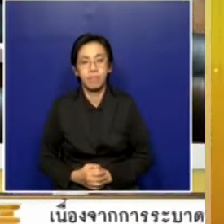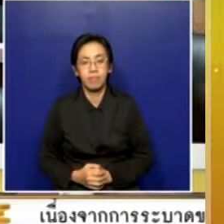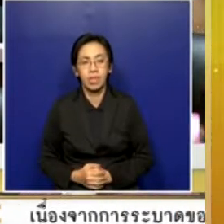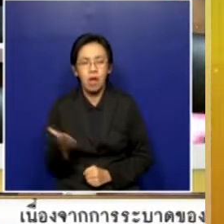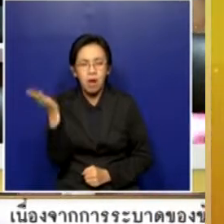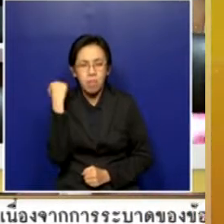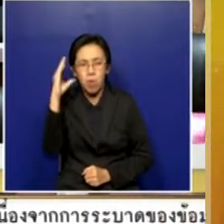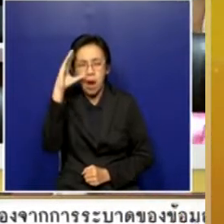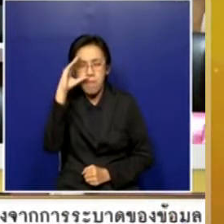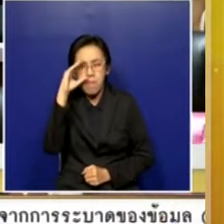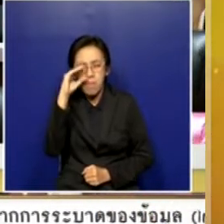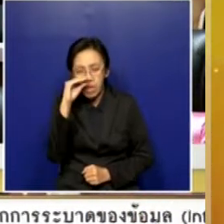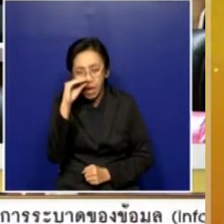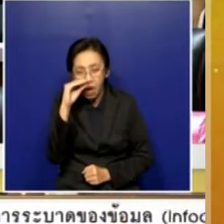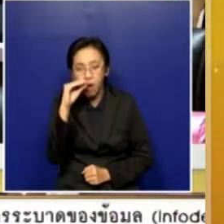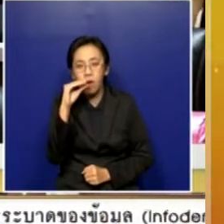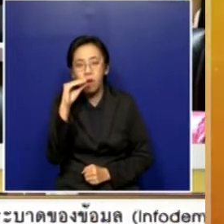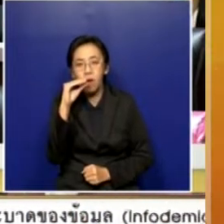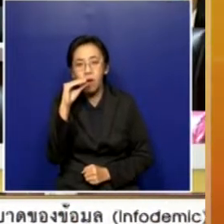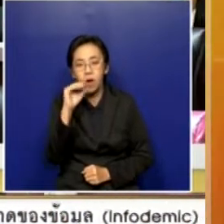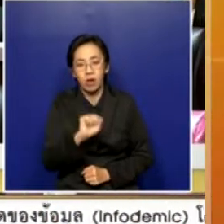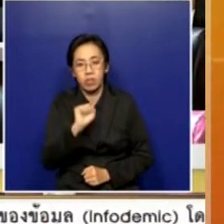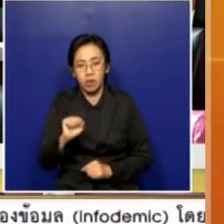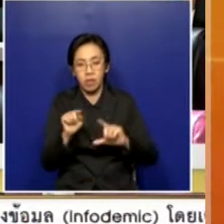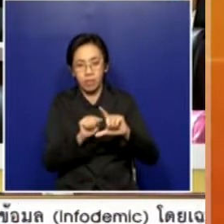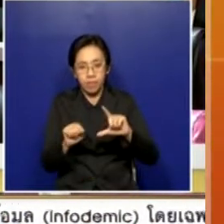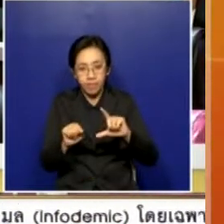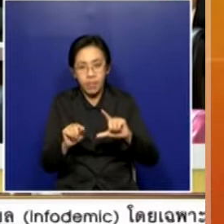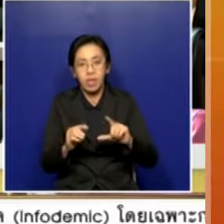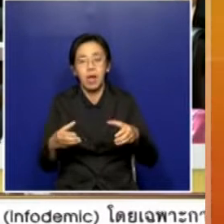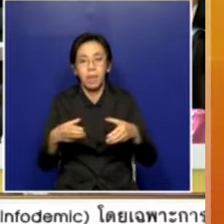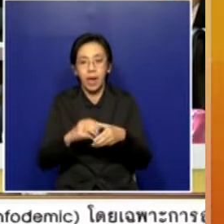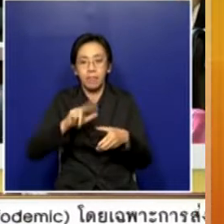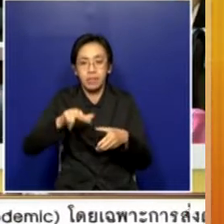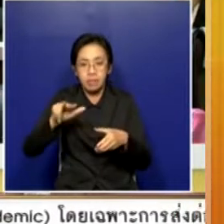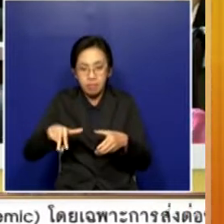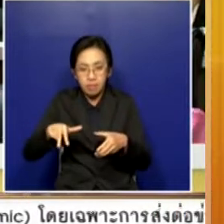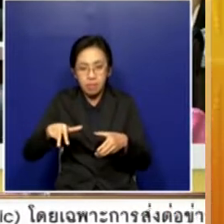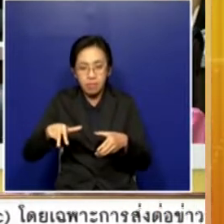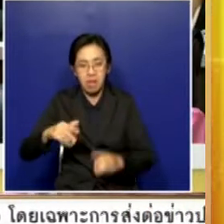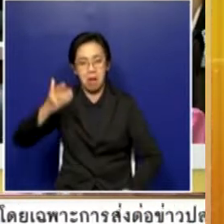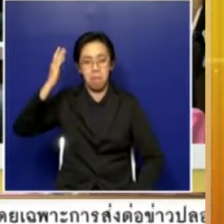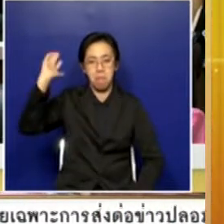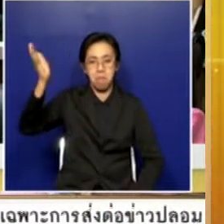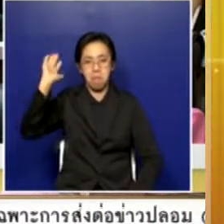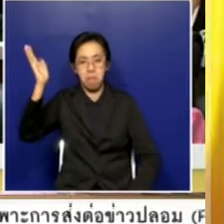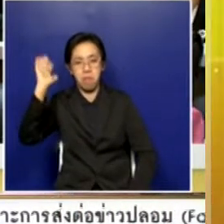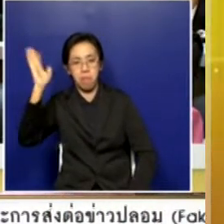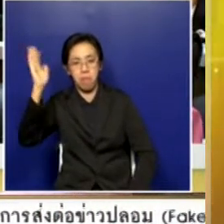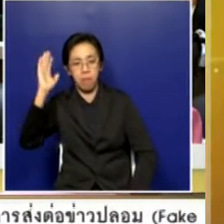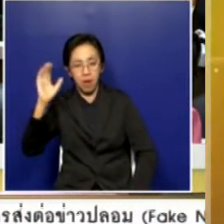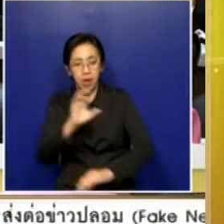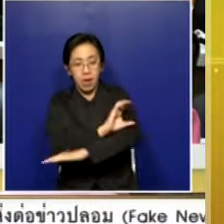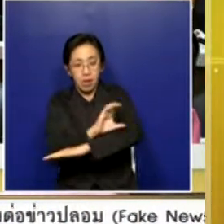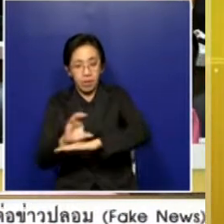ว่าคณะทำงานซึ่งคุณสยามตั้งขึ้นมาเนี่ยมีการไปแก้ไขเงื่อนไขในการเปิดประมูลเพื่อประโยชน์